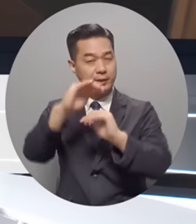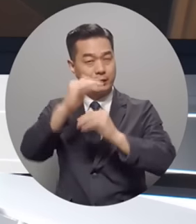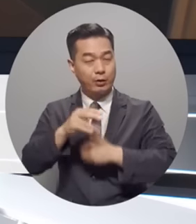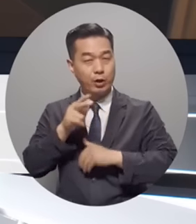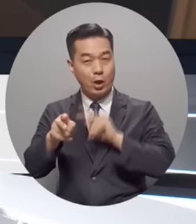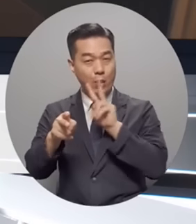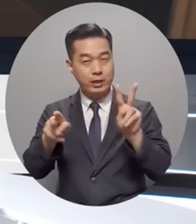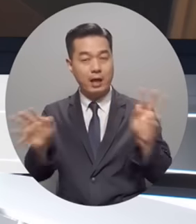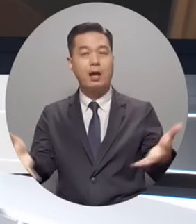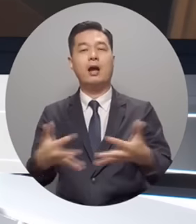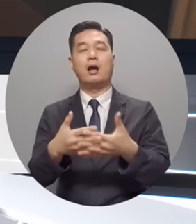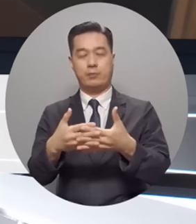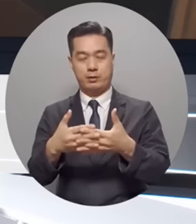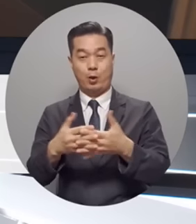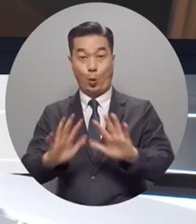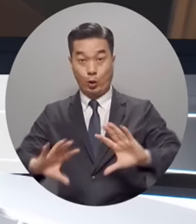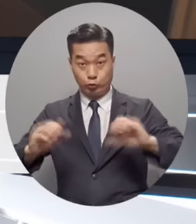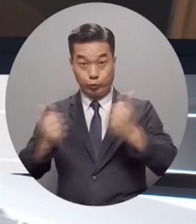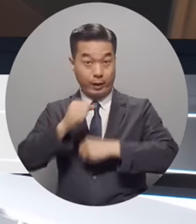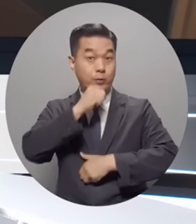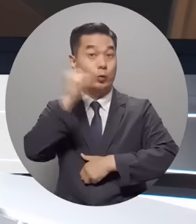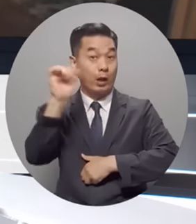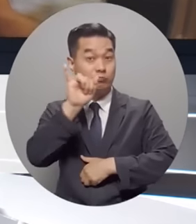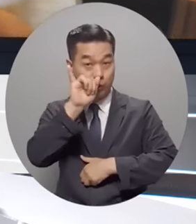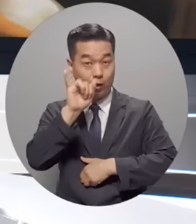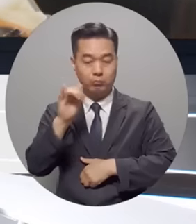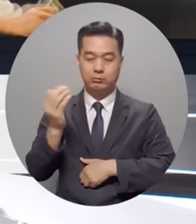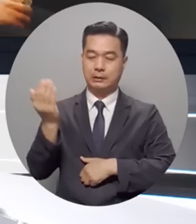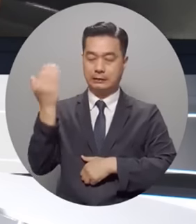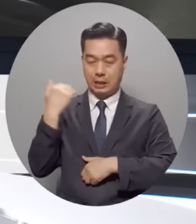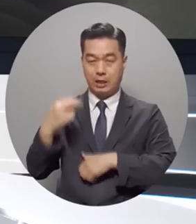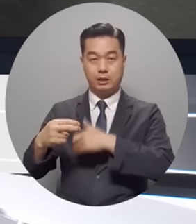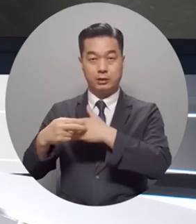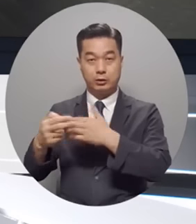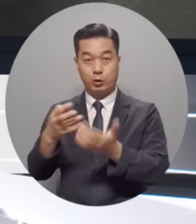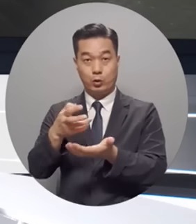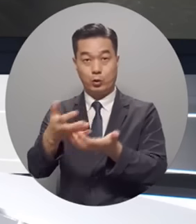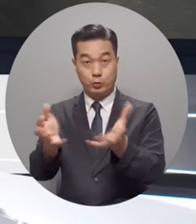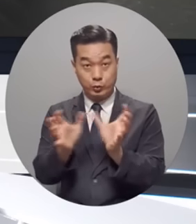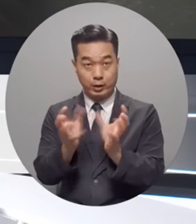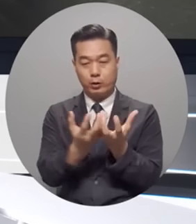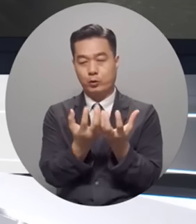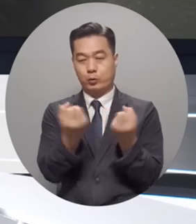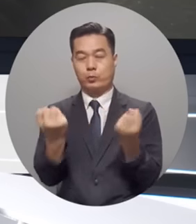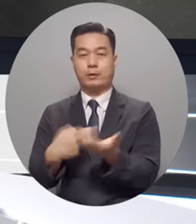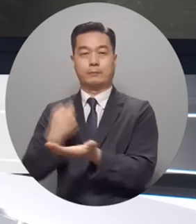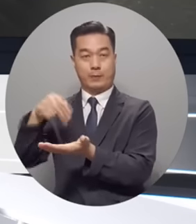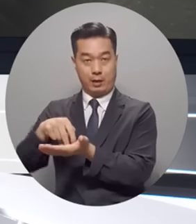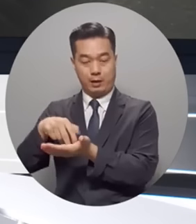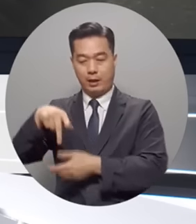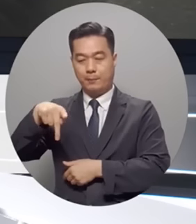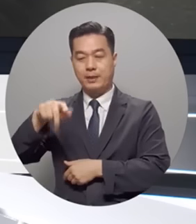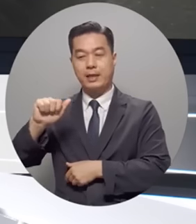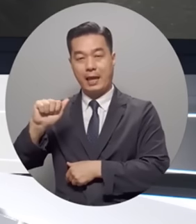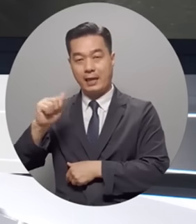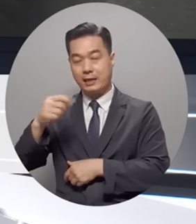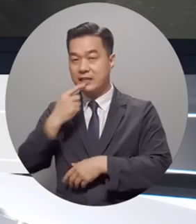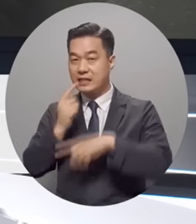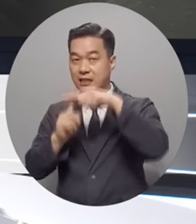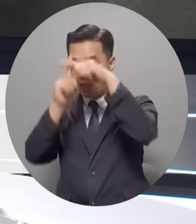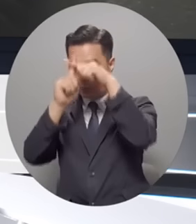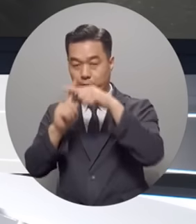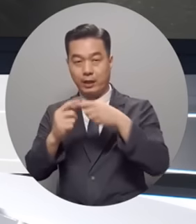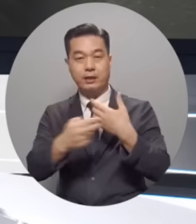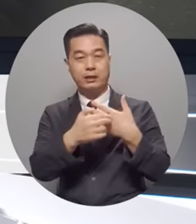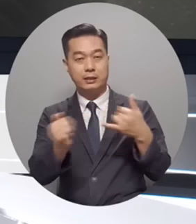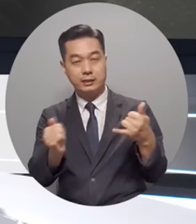거쳐 오늘 국회를 통과했습니다. 기존 의료법에서 독립은 물론 진료지원 간호사가 의사의 일부 업무를 대신할